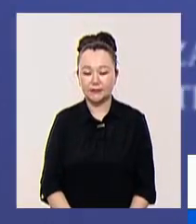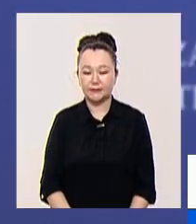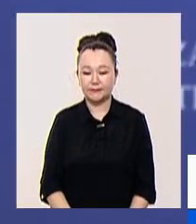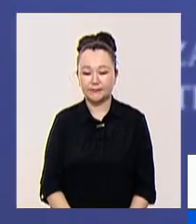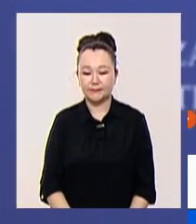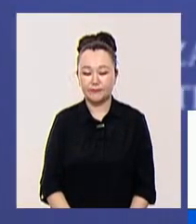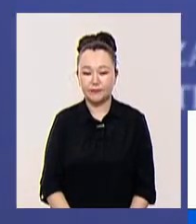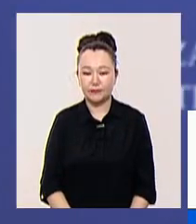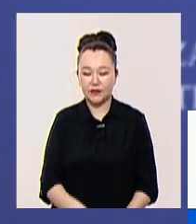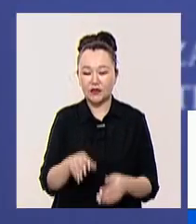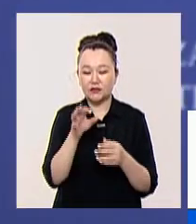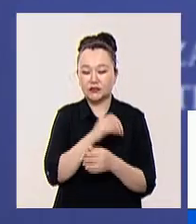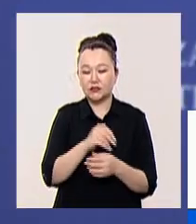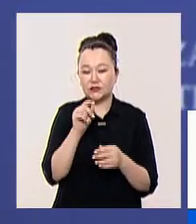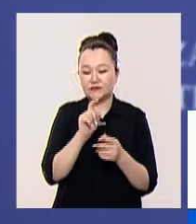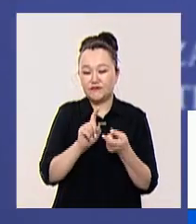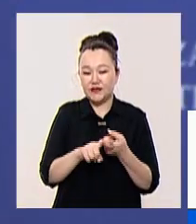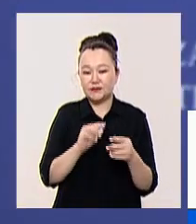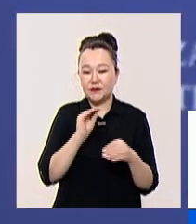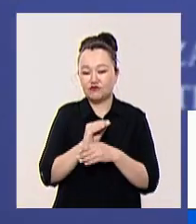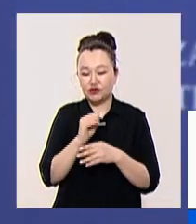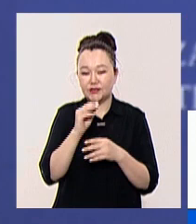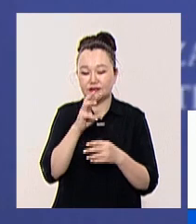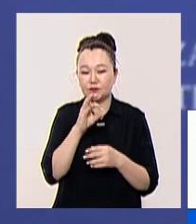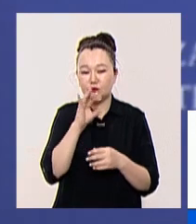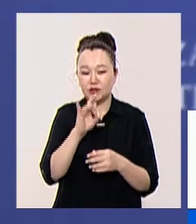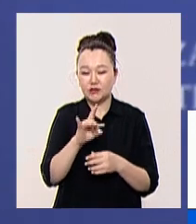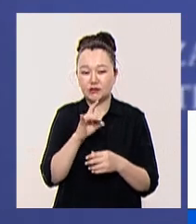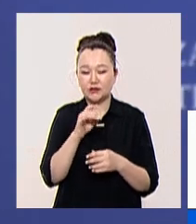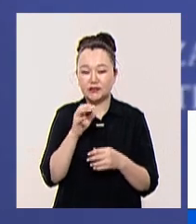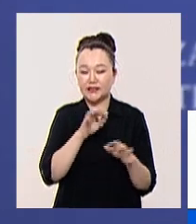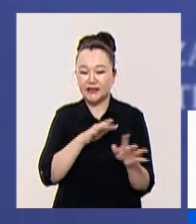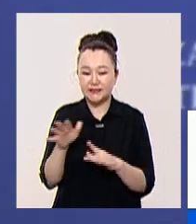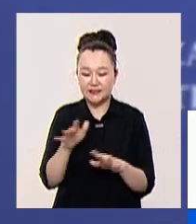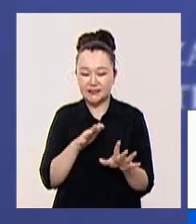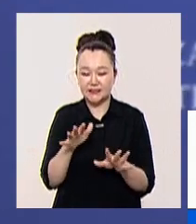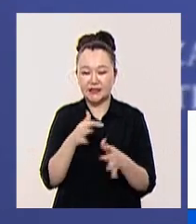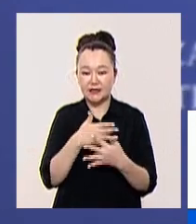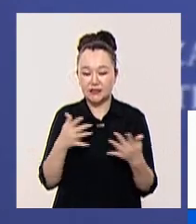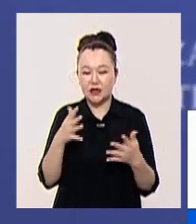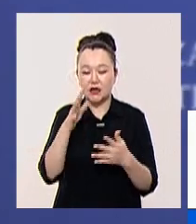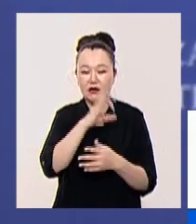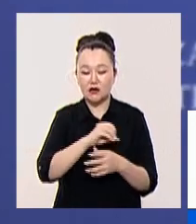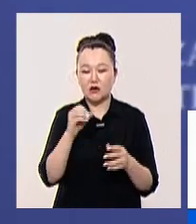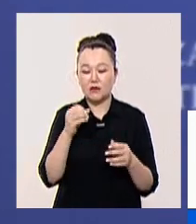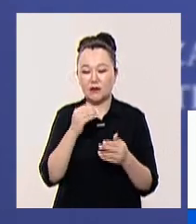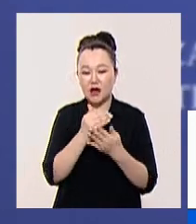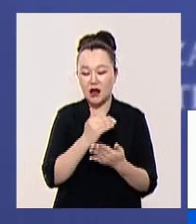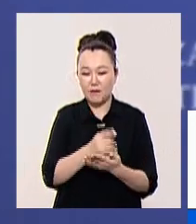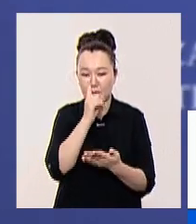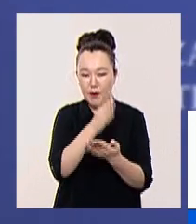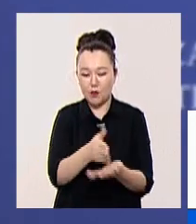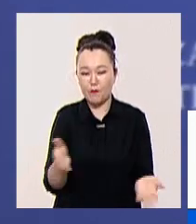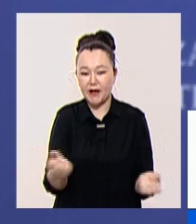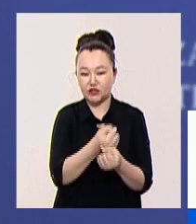За счет повышения производства, стимулирования предпринимательской деятельности, то есть программа рассчитана не только на прямую поддержку,